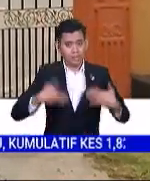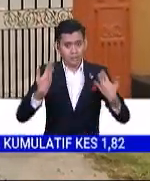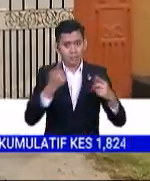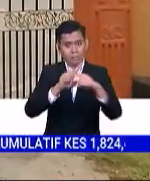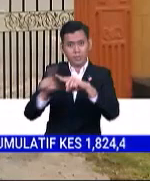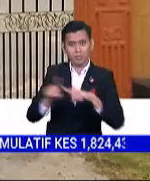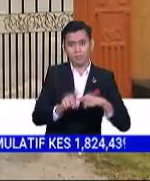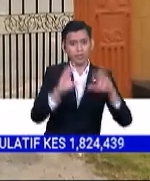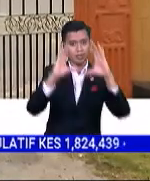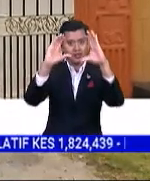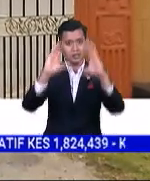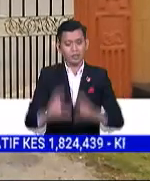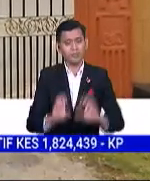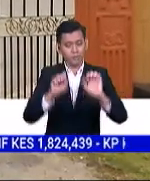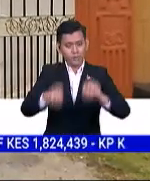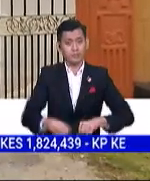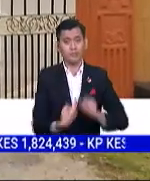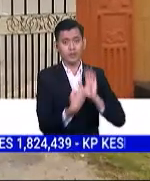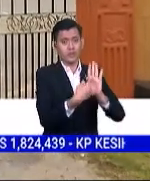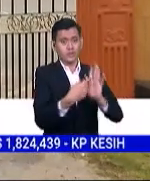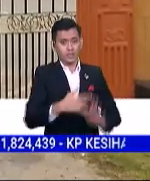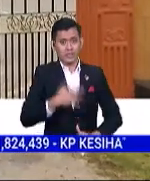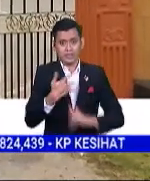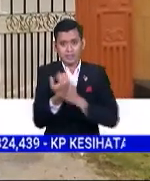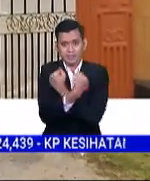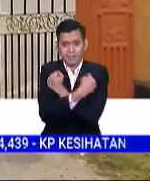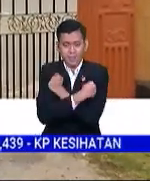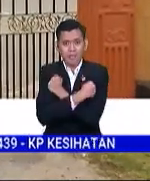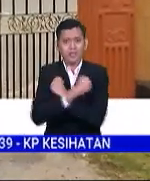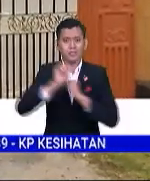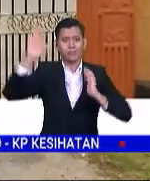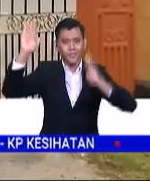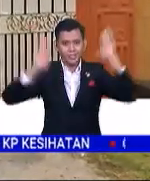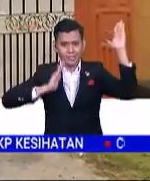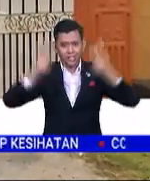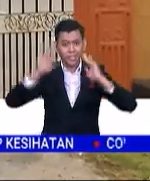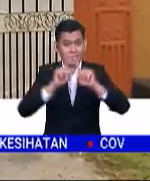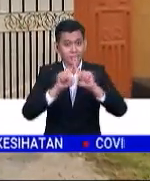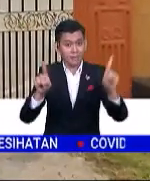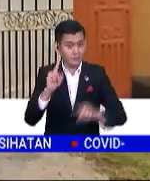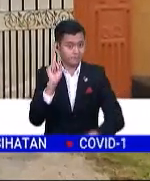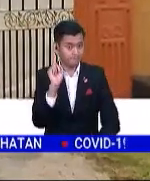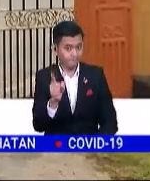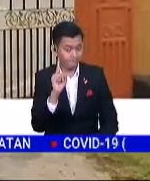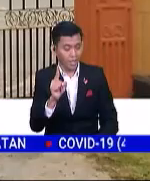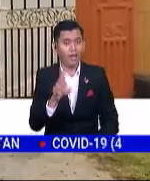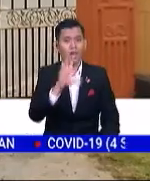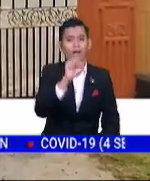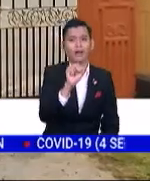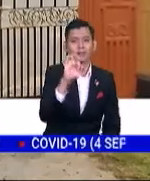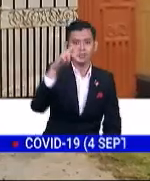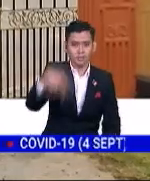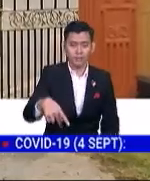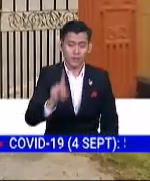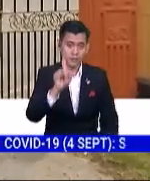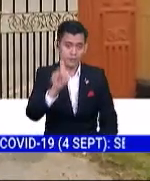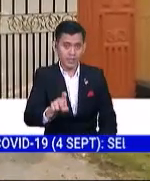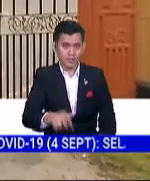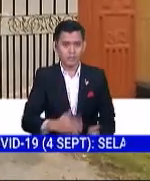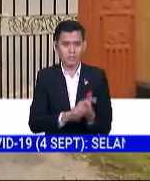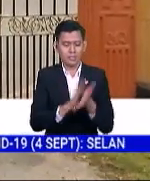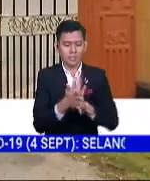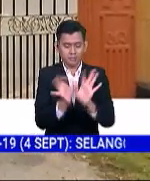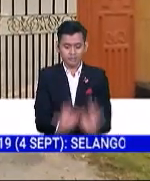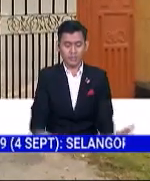cara. Ia bagi menzahirkan rasa cinta akan negara. Tetapi ingat, SOP harus